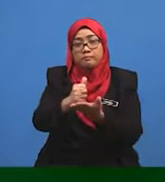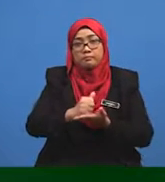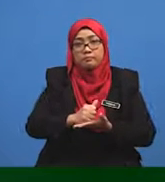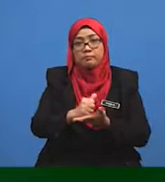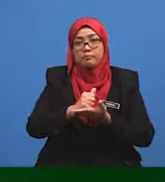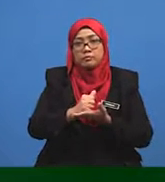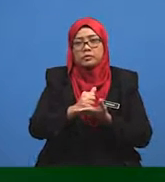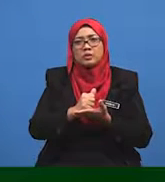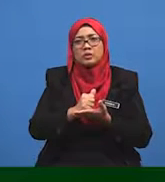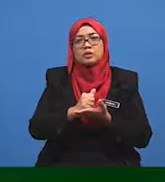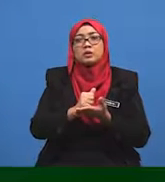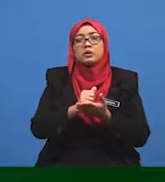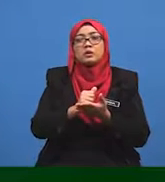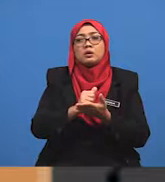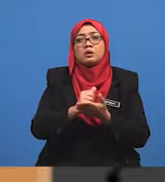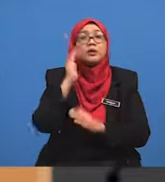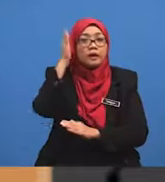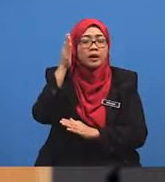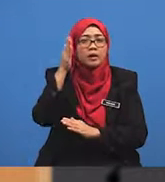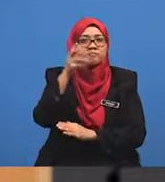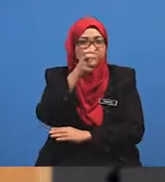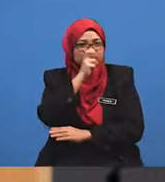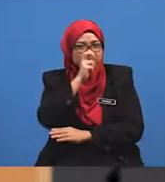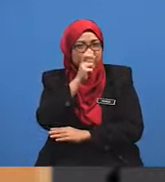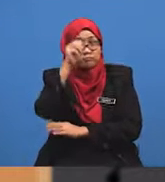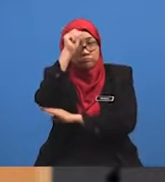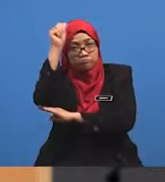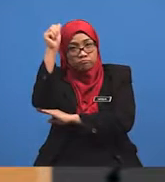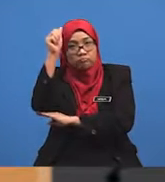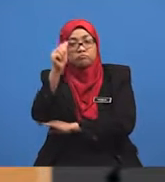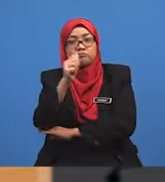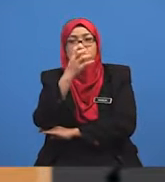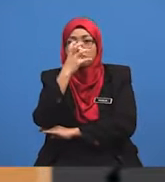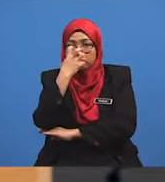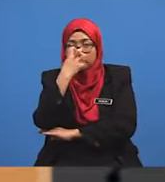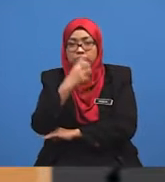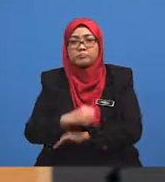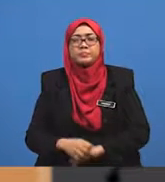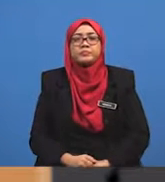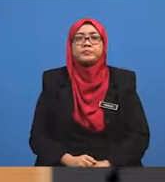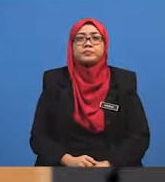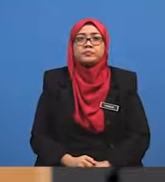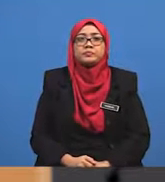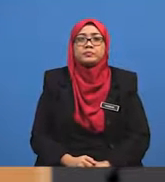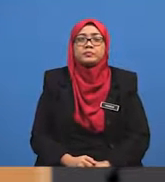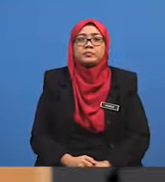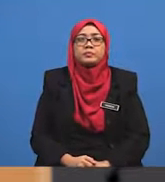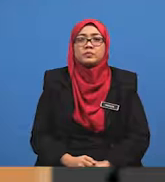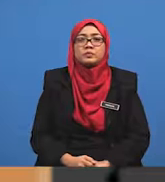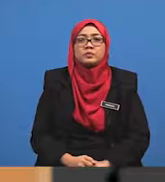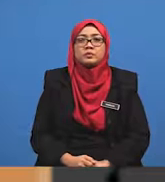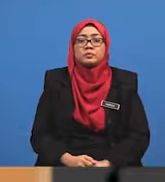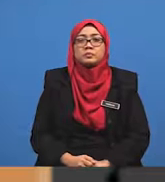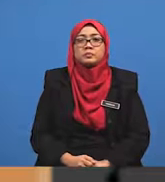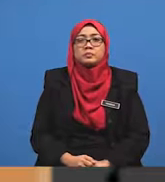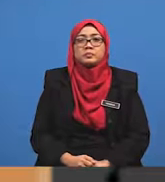Allah Subhanahu wa taala. Murid-murid yang dihormati sekalian, kita pindah pada isi yang seterusnya.